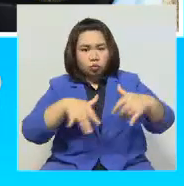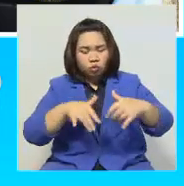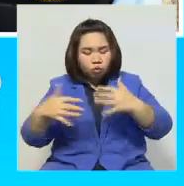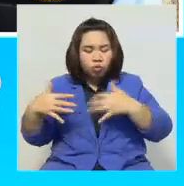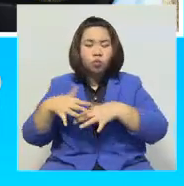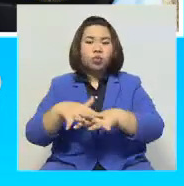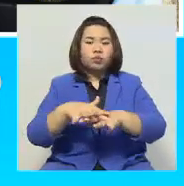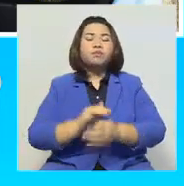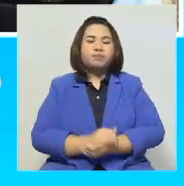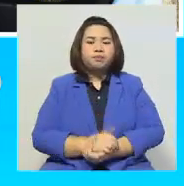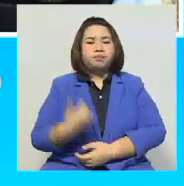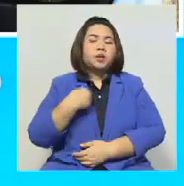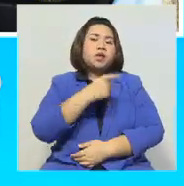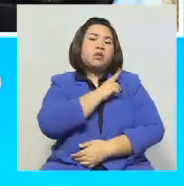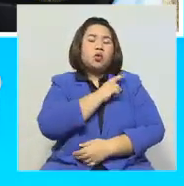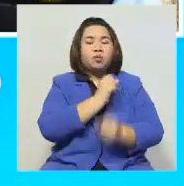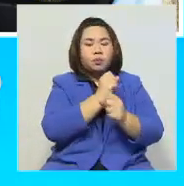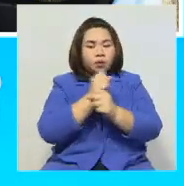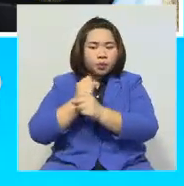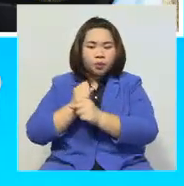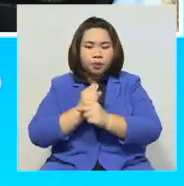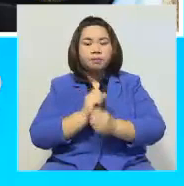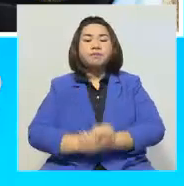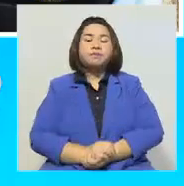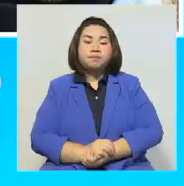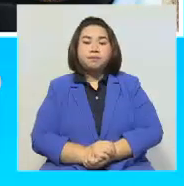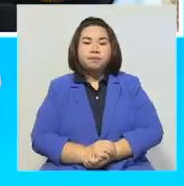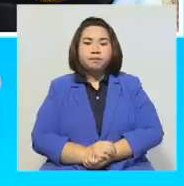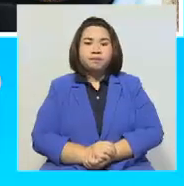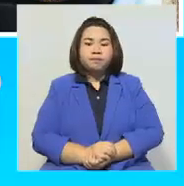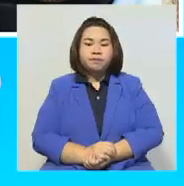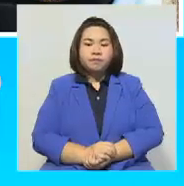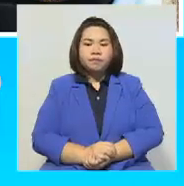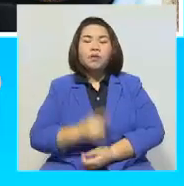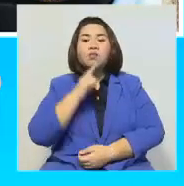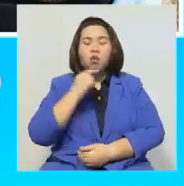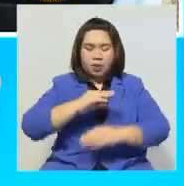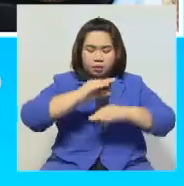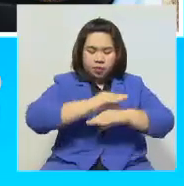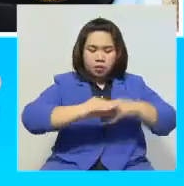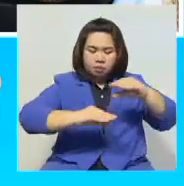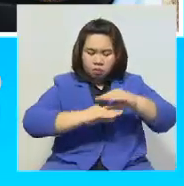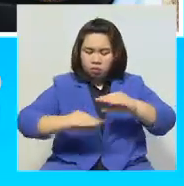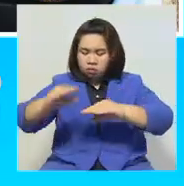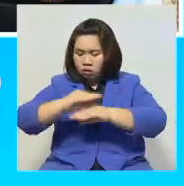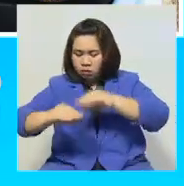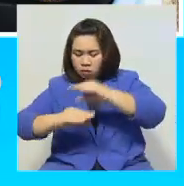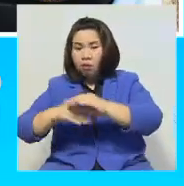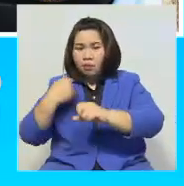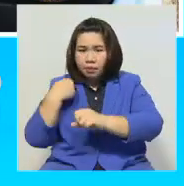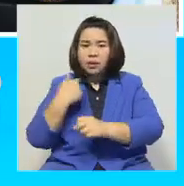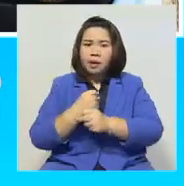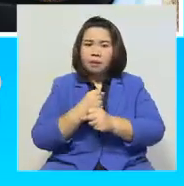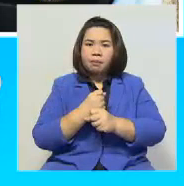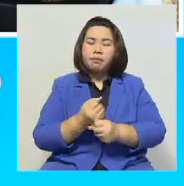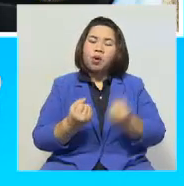ที่ครับแบ่งกันทำหน้าที่คนละหน้าที่นะครับ ค่ะ ช่วงเอากระสอบตั้งเอาทรายแตกกระสอบตั้งการขนส่งโดยรถโ